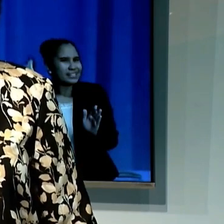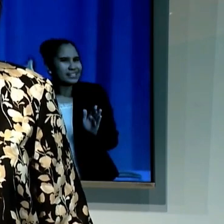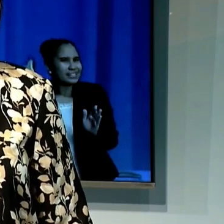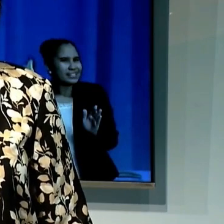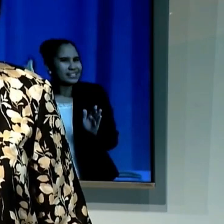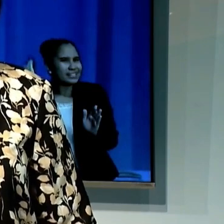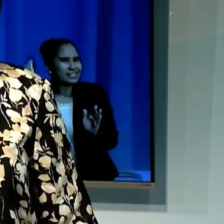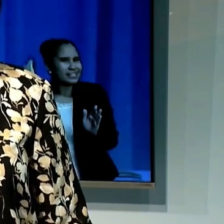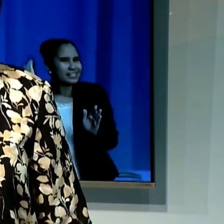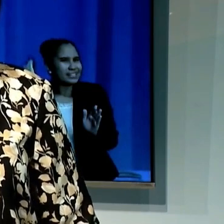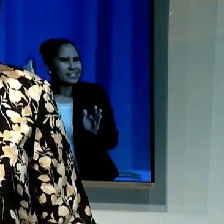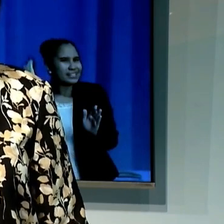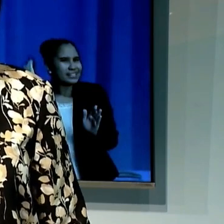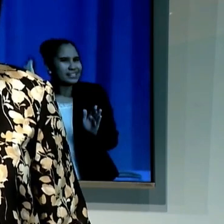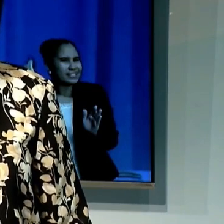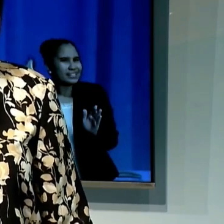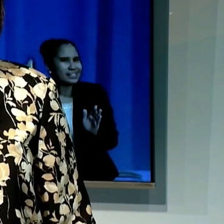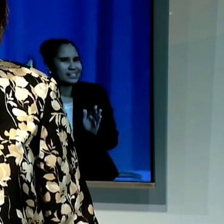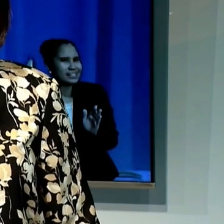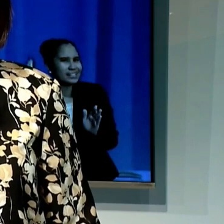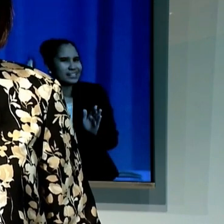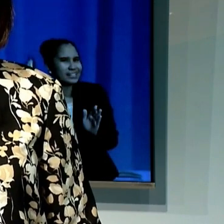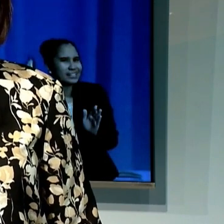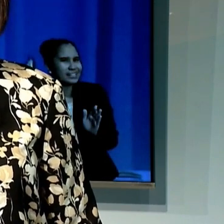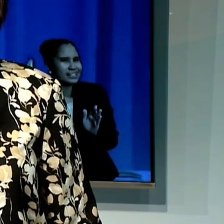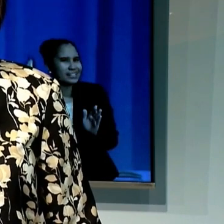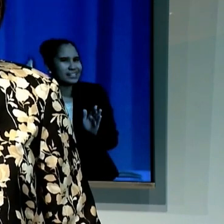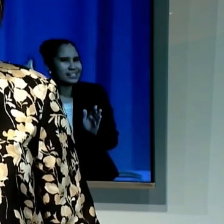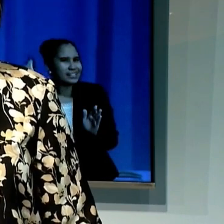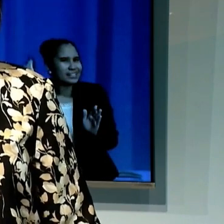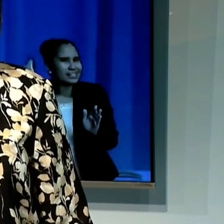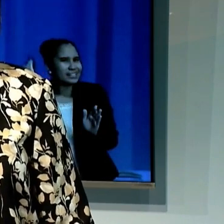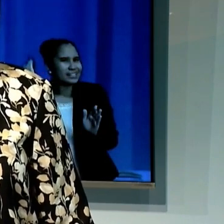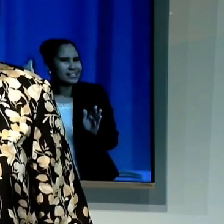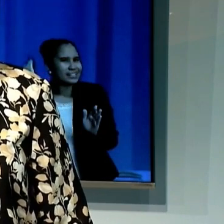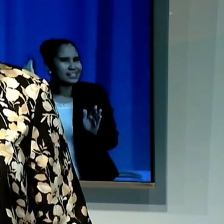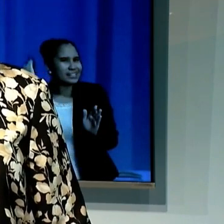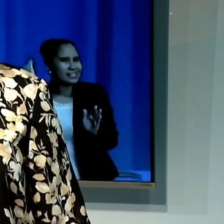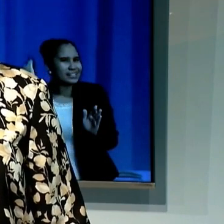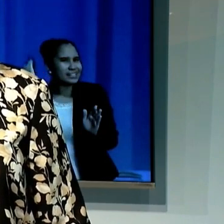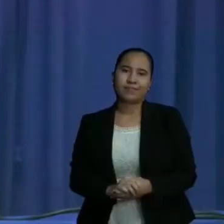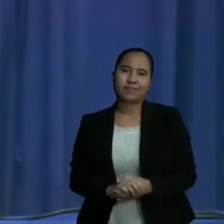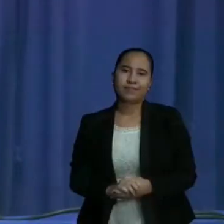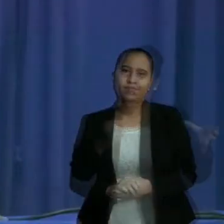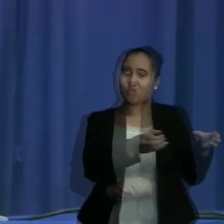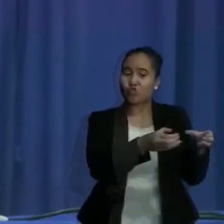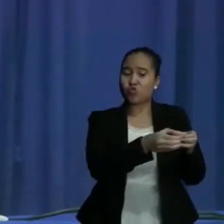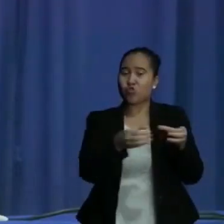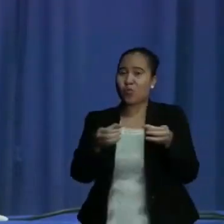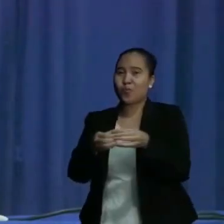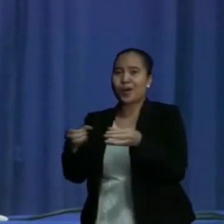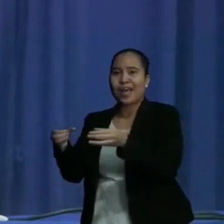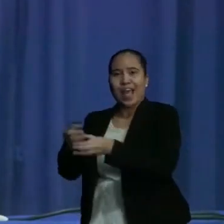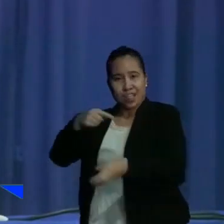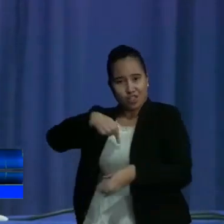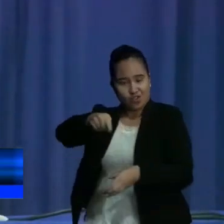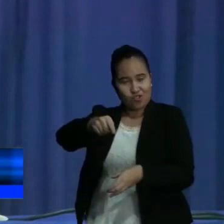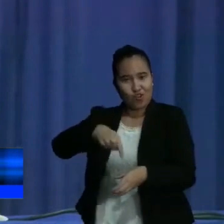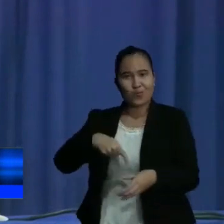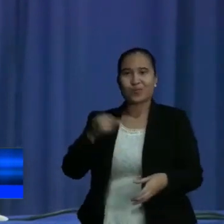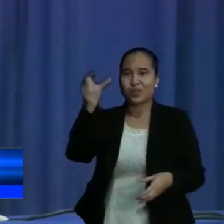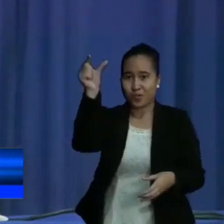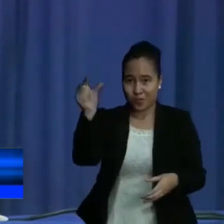worden onderverdeeld in twee groepen, de zorgsector en de niet-zorgsector. En de komende week gaan